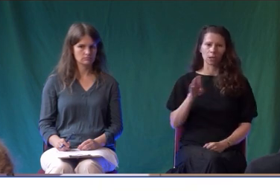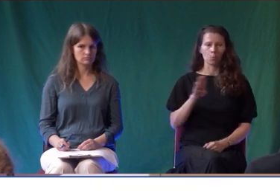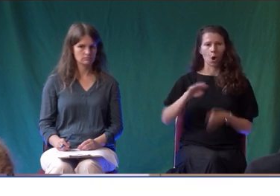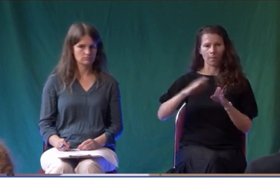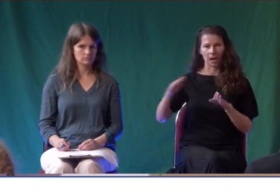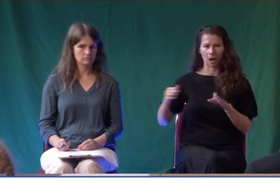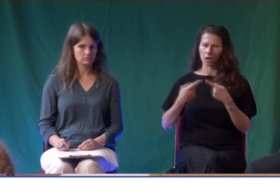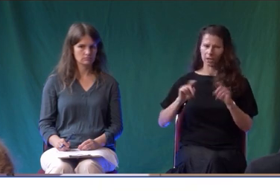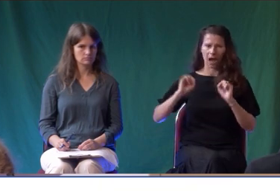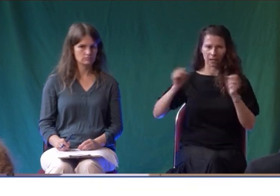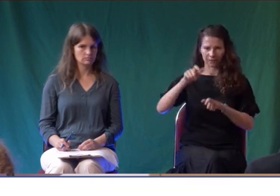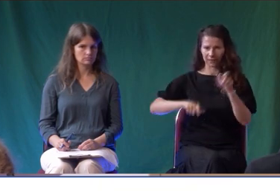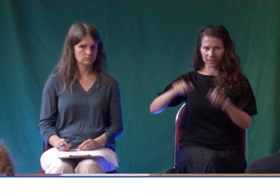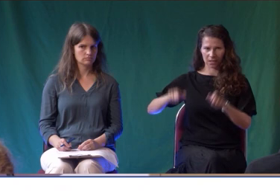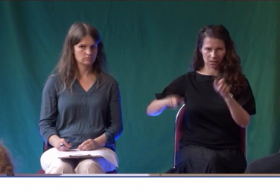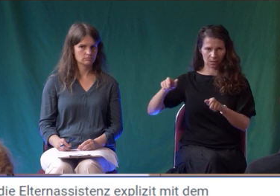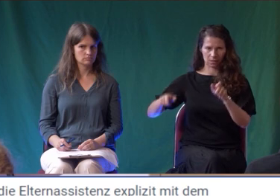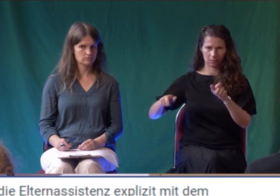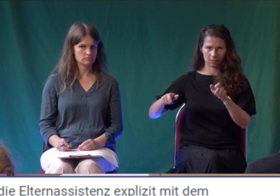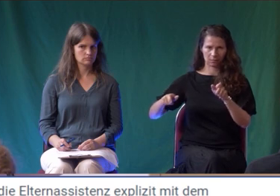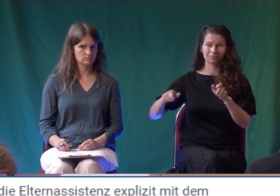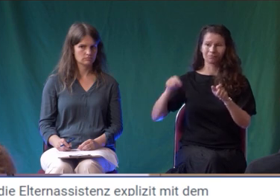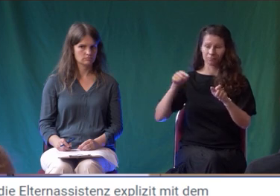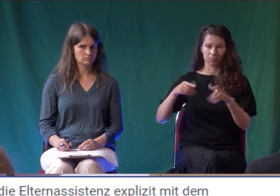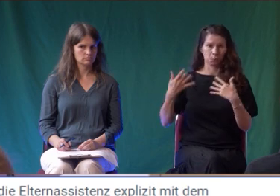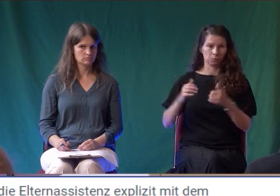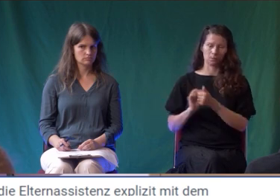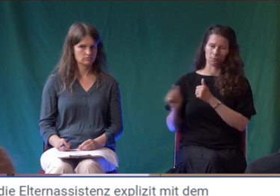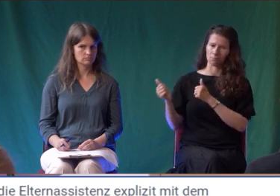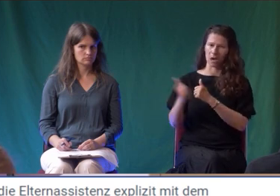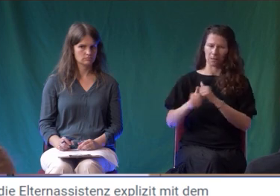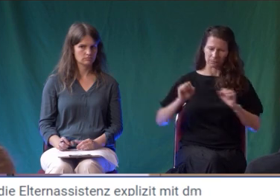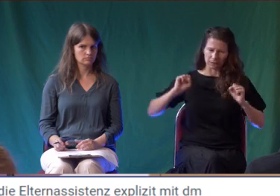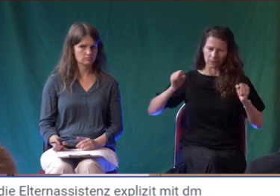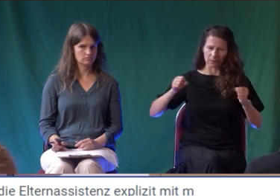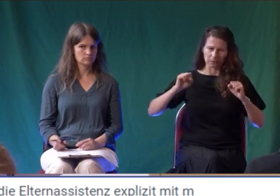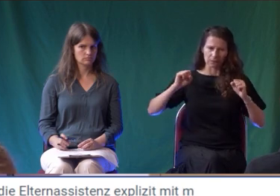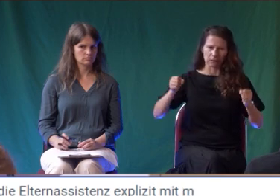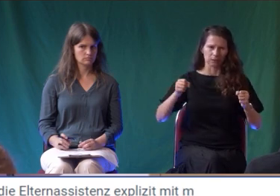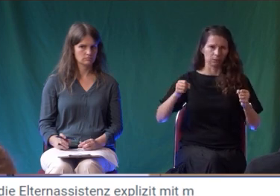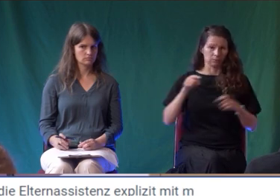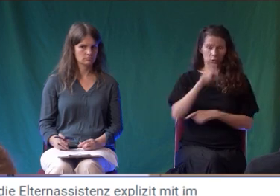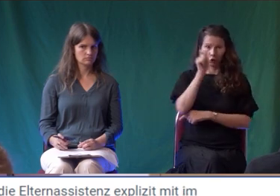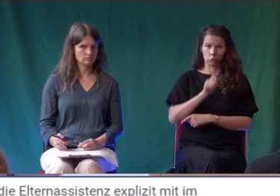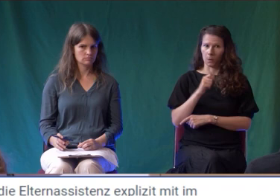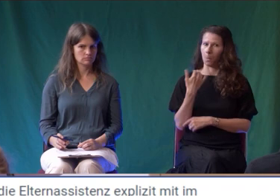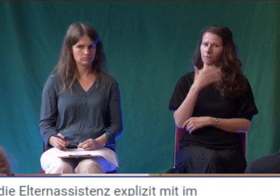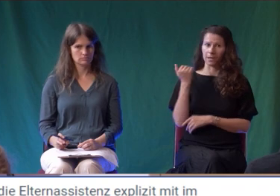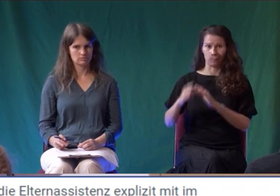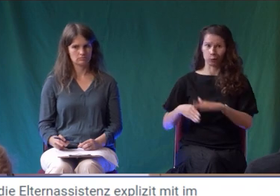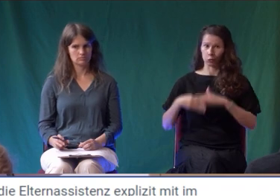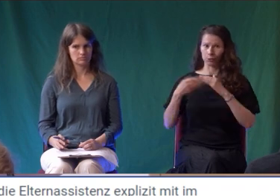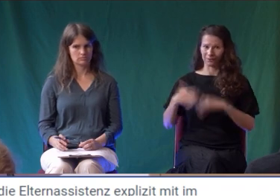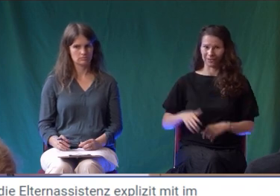diesem Gebiet gewiss AktivistInnen haben wesentliche Vorarbeit geleistet haben uns auch bei dieser Studie unheimlich unterstützt und